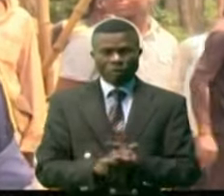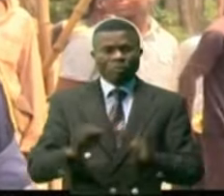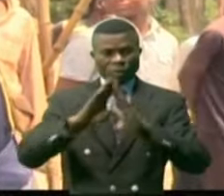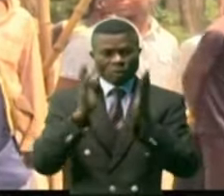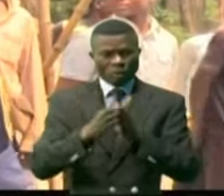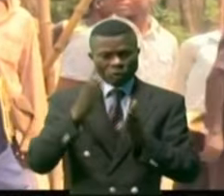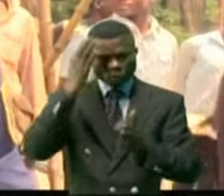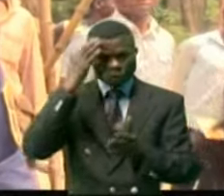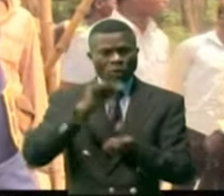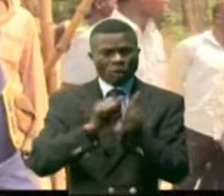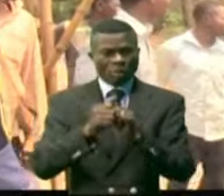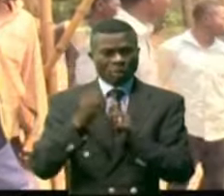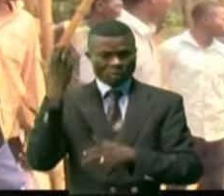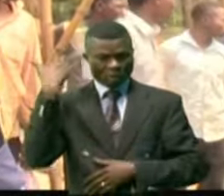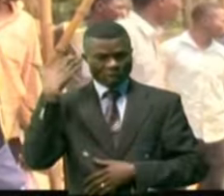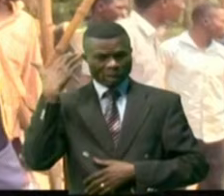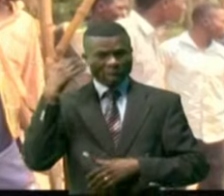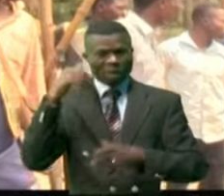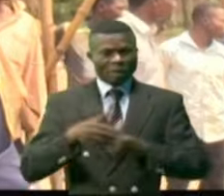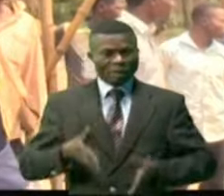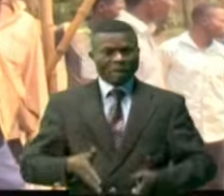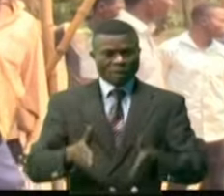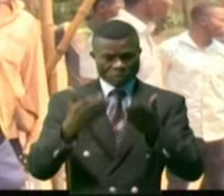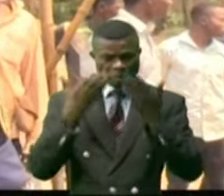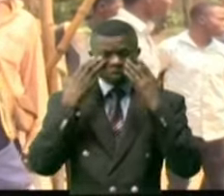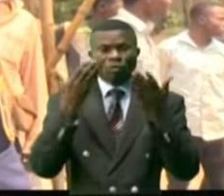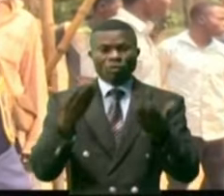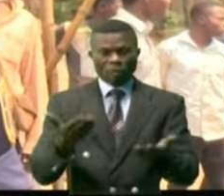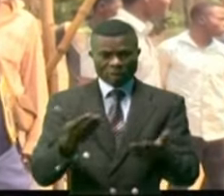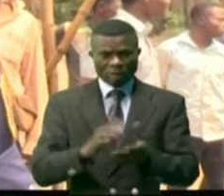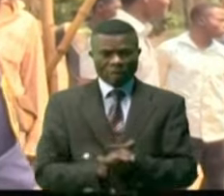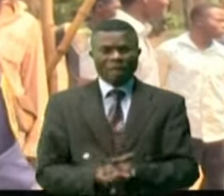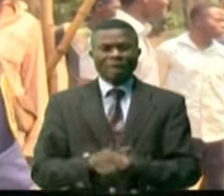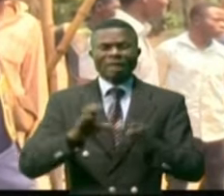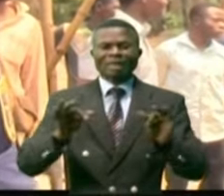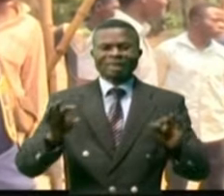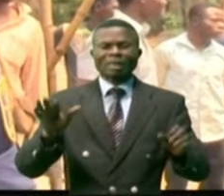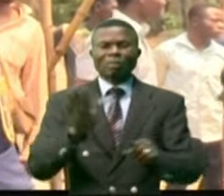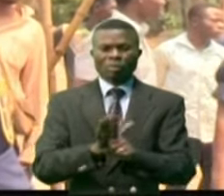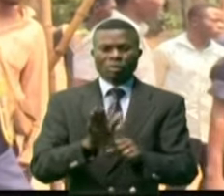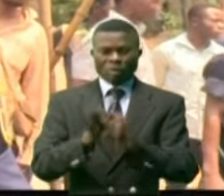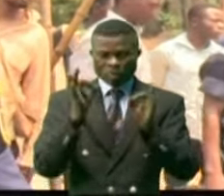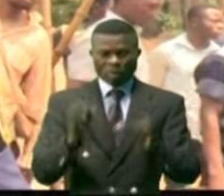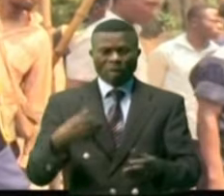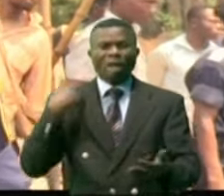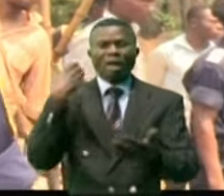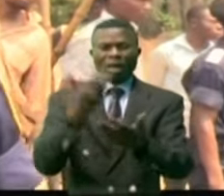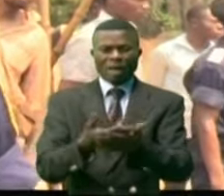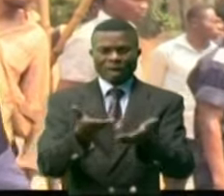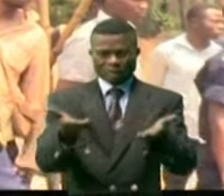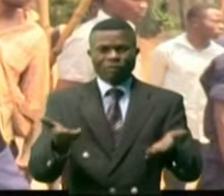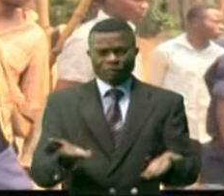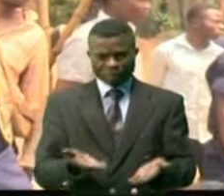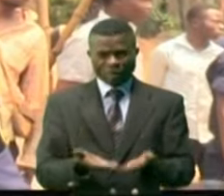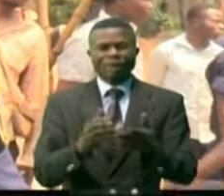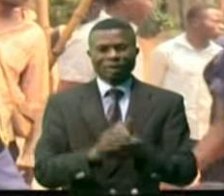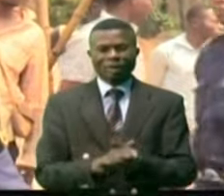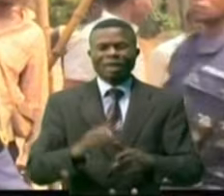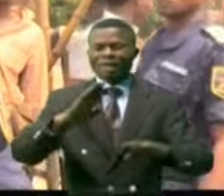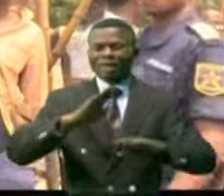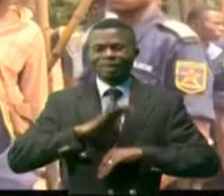comme problème au niveau de la route. Vous voyez vous-même qu'il y a assez de sable, mais quand même, nous sommes parvenus à arriver sur place. Je suis très